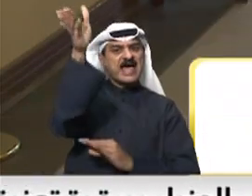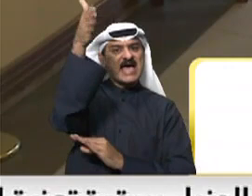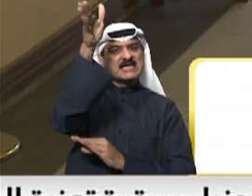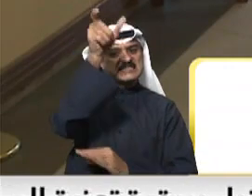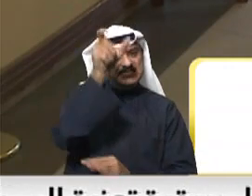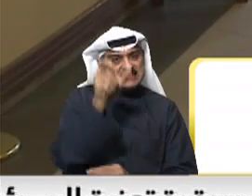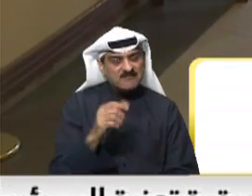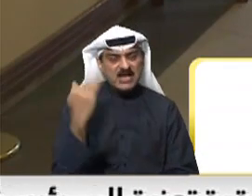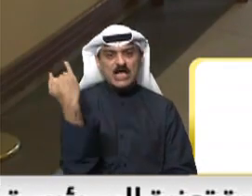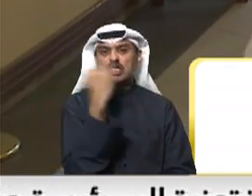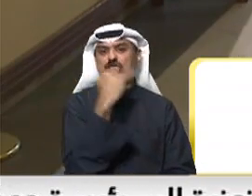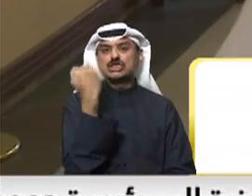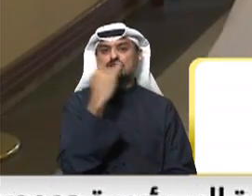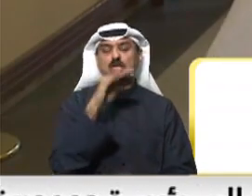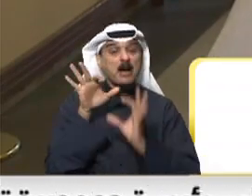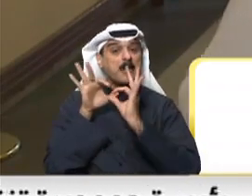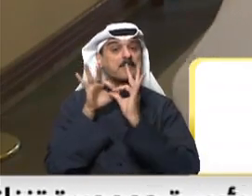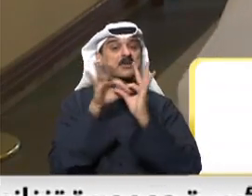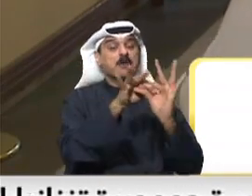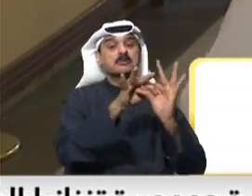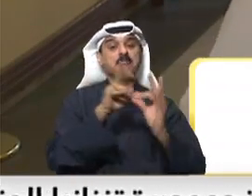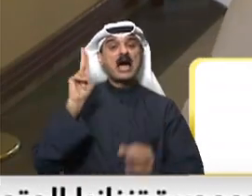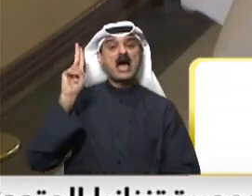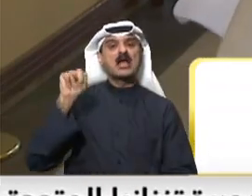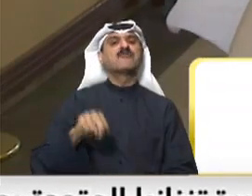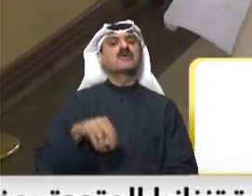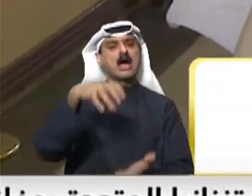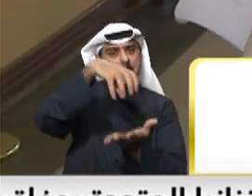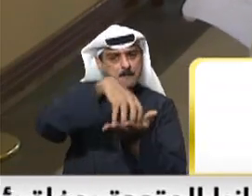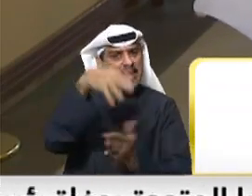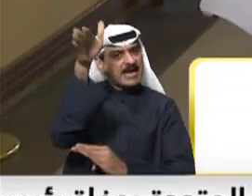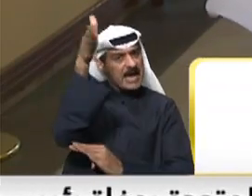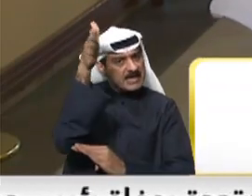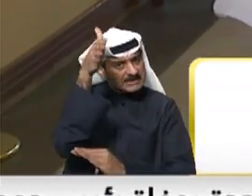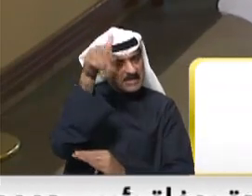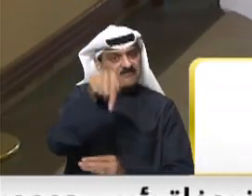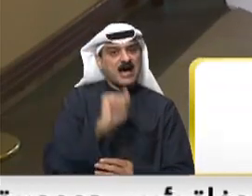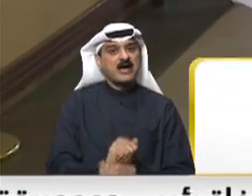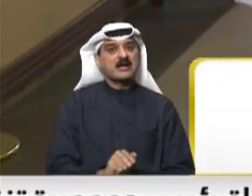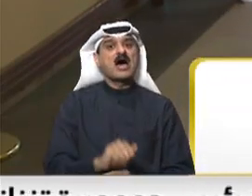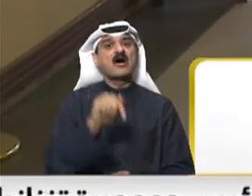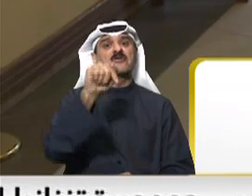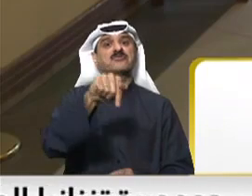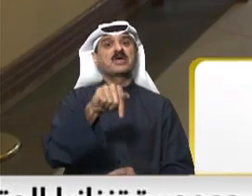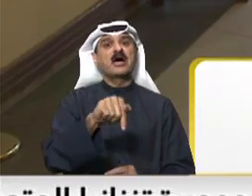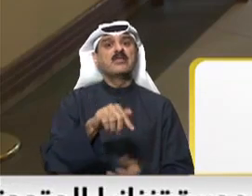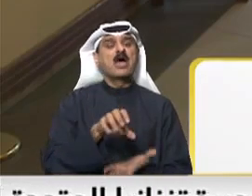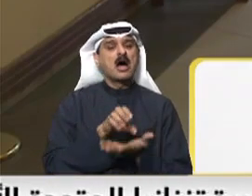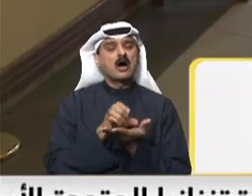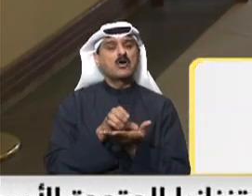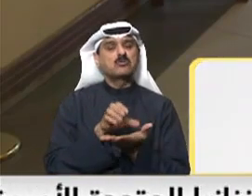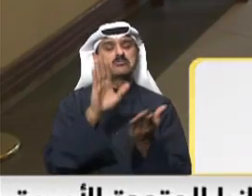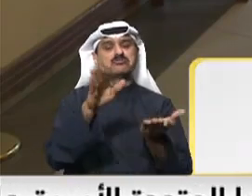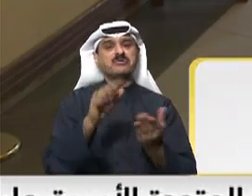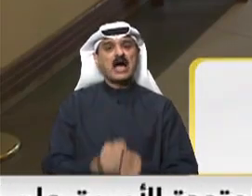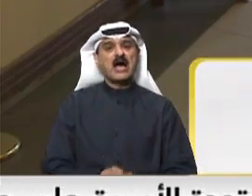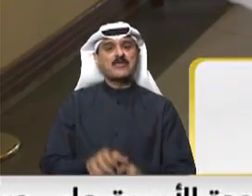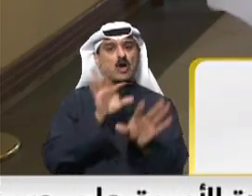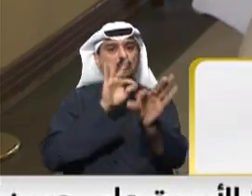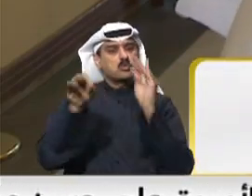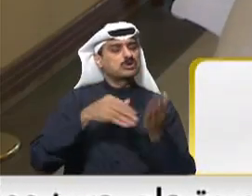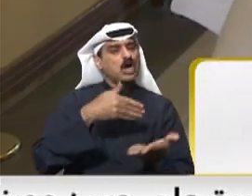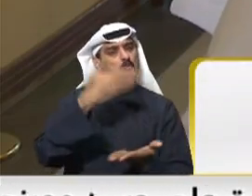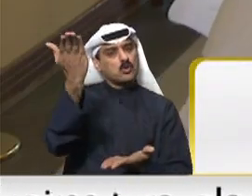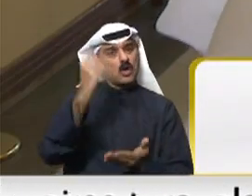منظمة محليا، إذا كانت سفارة أو كانت بعثة دولية، بحيث أن هذا